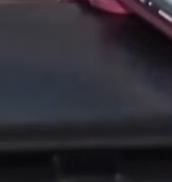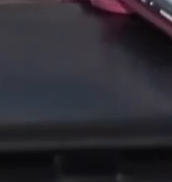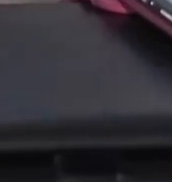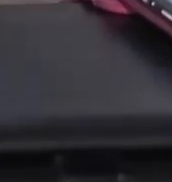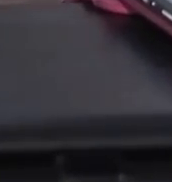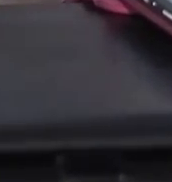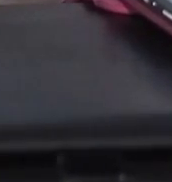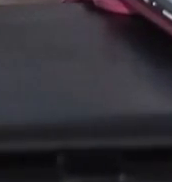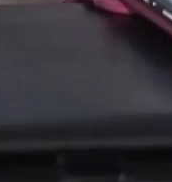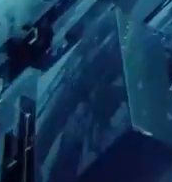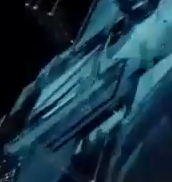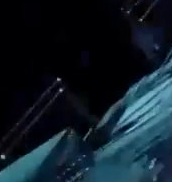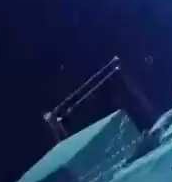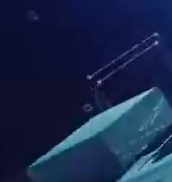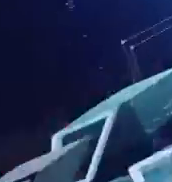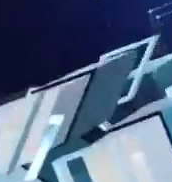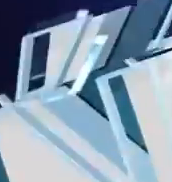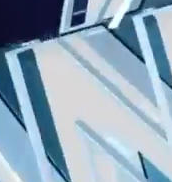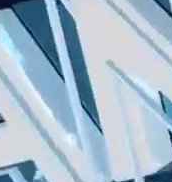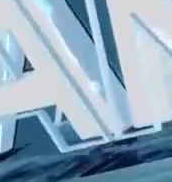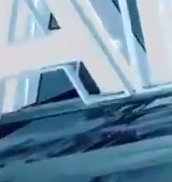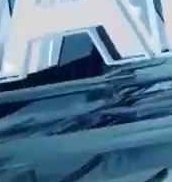Жетісу телеарнасы.